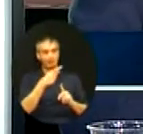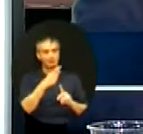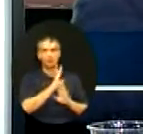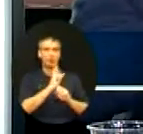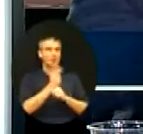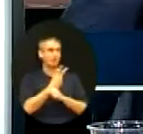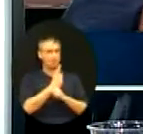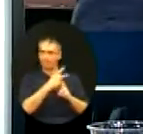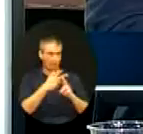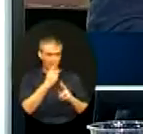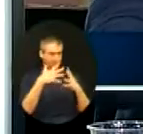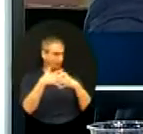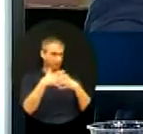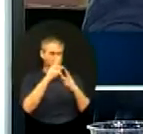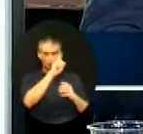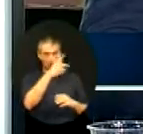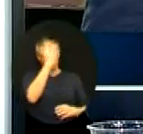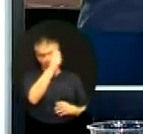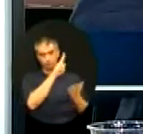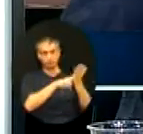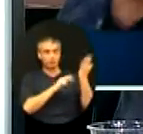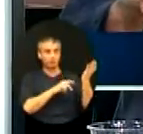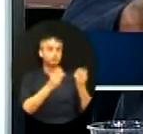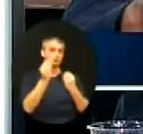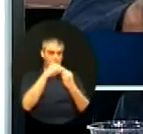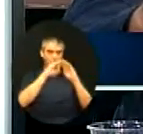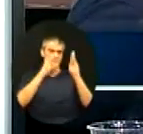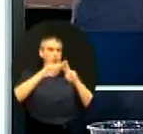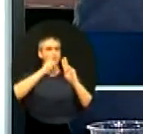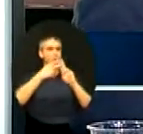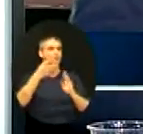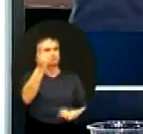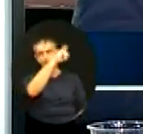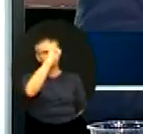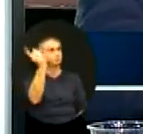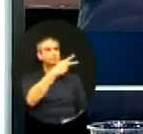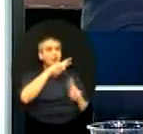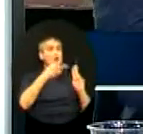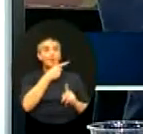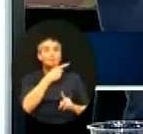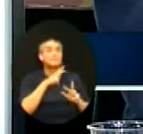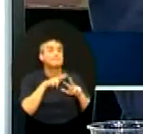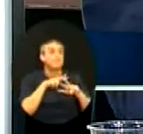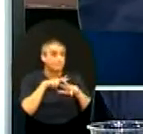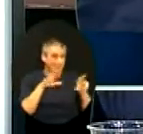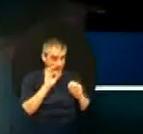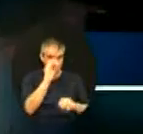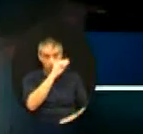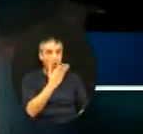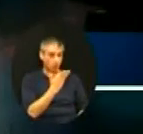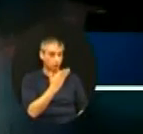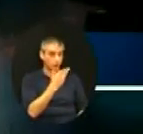בלתי רגיל, לאו דווקא אגב מארצות הברית, יכול להיות שטראמפ הם צודקים, יש עוד מוסדות בינלאומיים בעולם המצב הנוכחי, אגב, של אוסלו, שאת כל